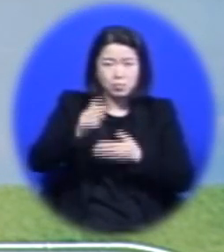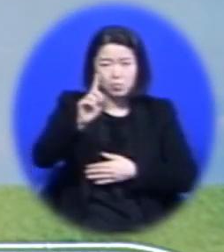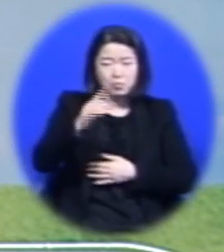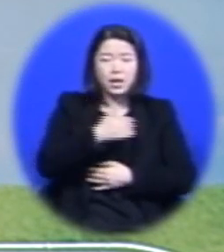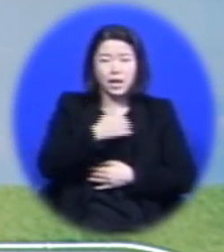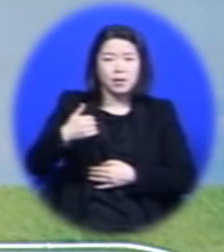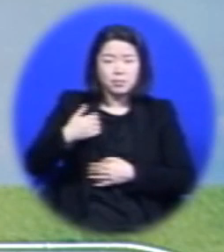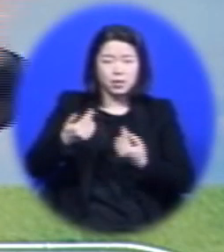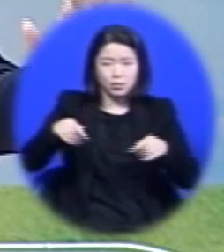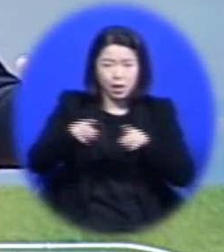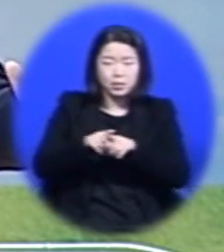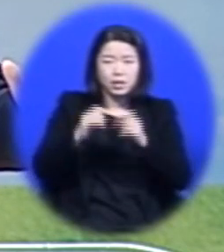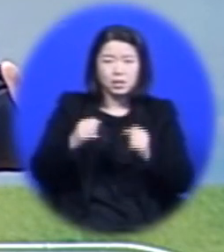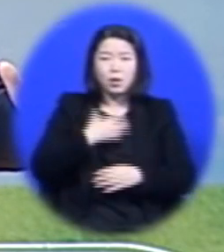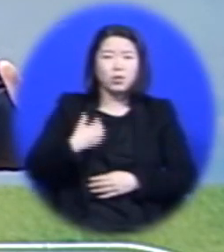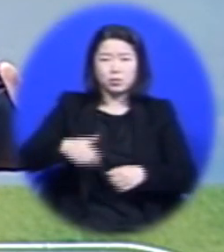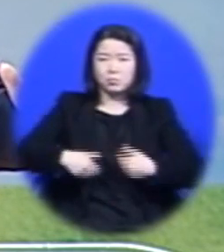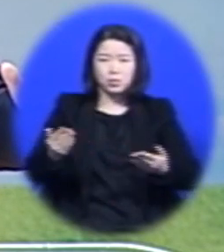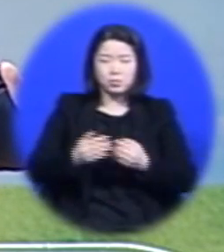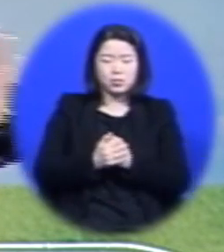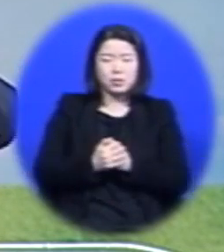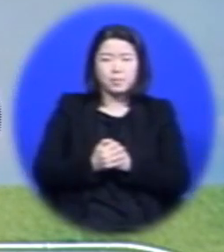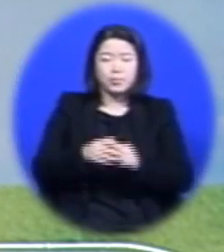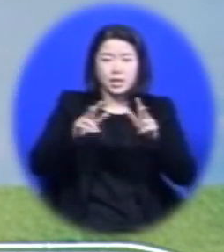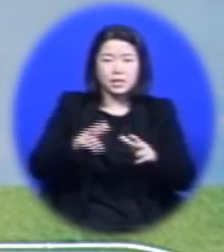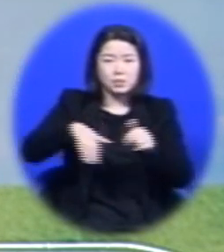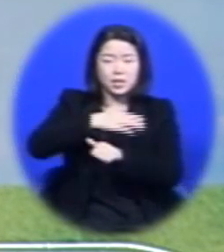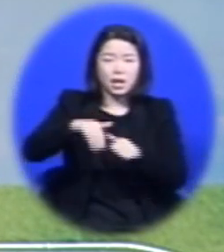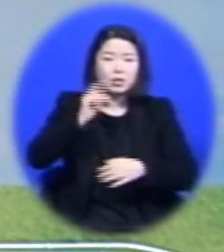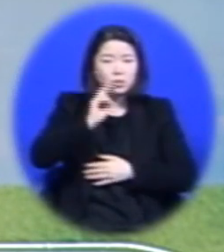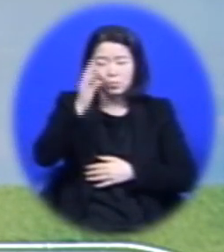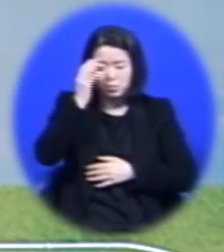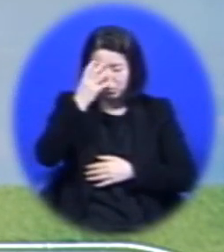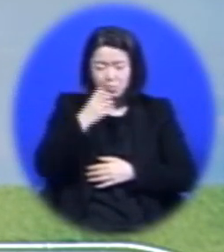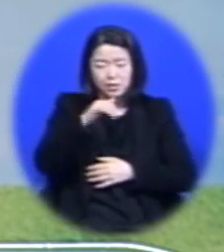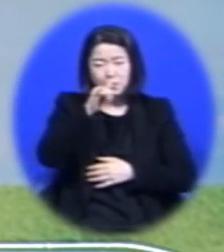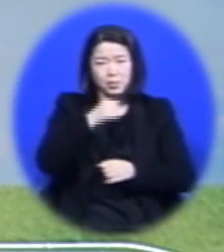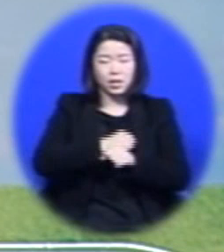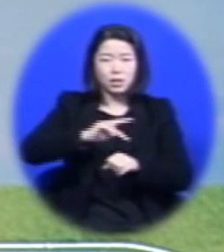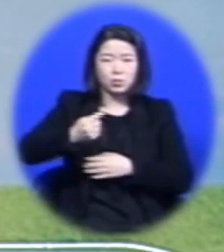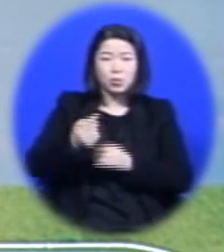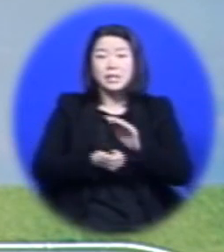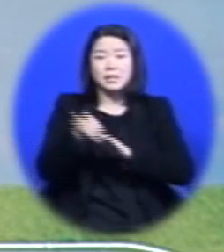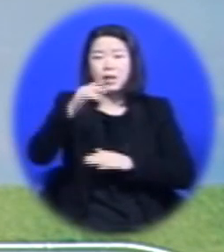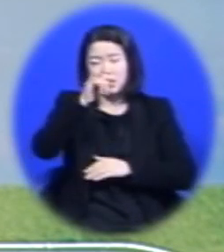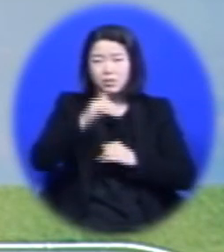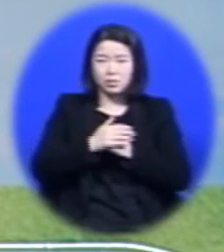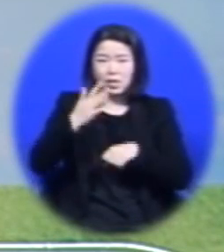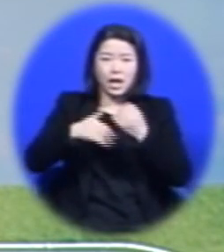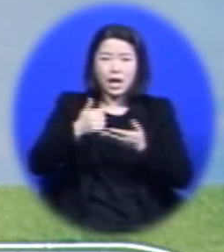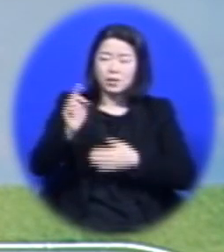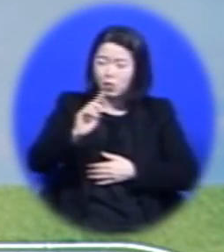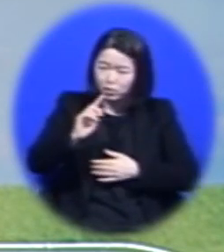계시니 분명하다면 걱정이 없었어요 지금 상황을 노무비 참여도 희망이 있어요 하나님이